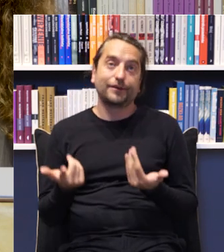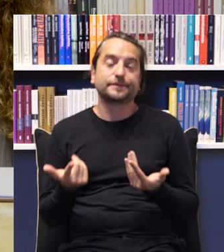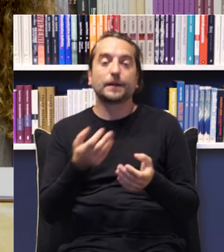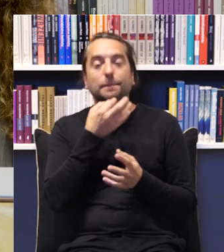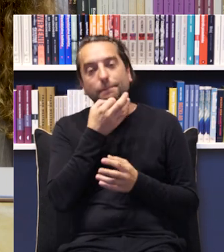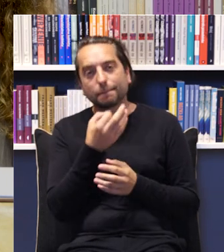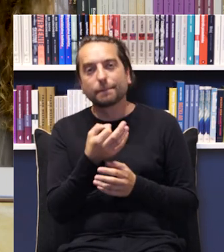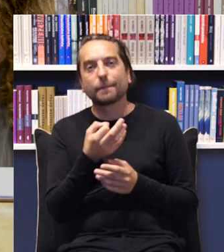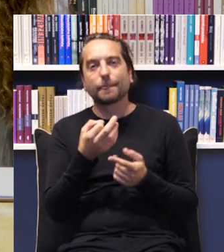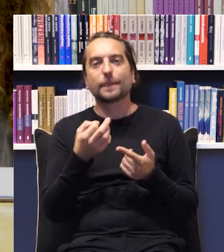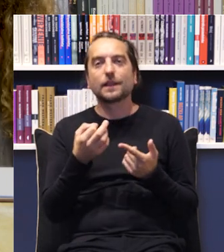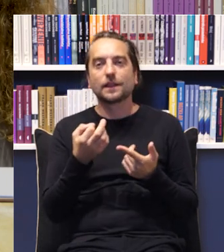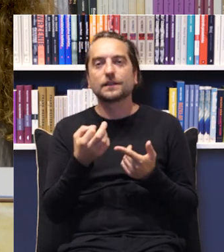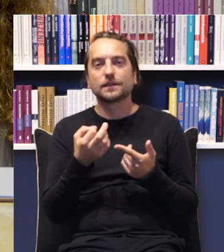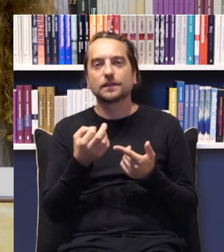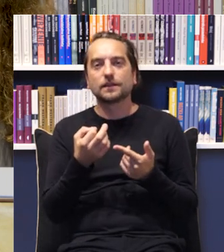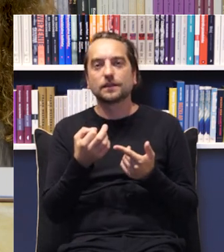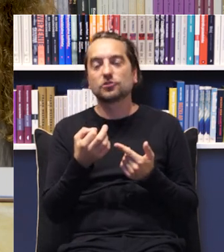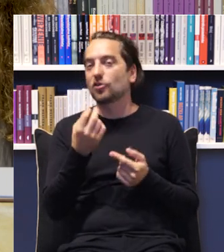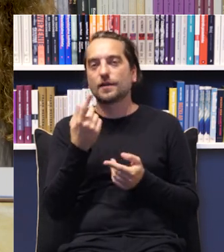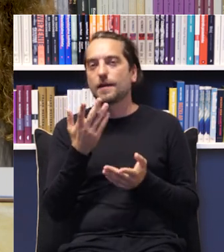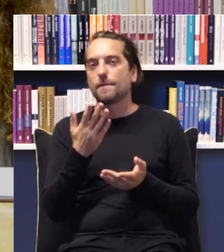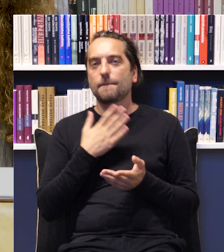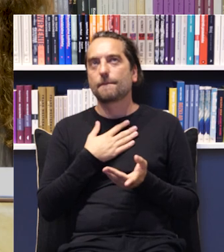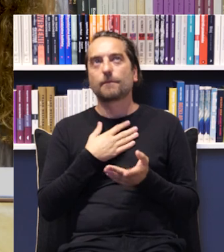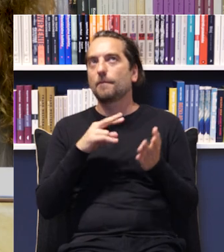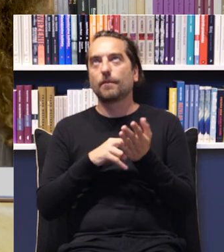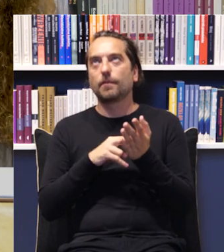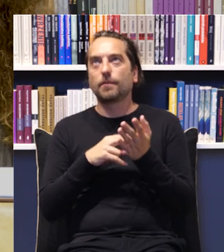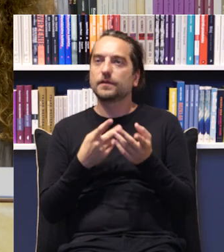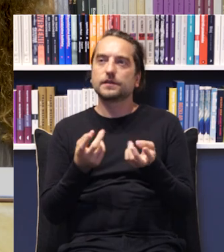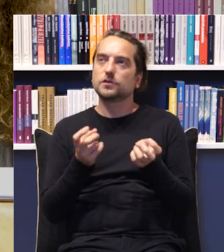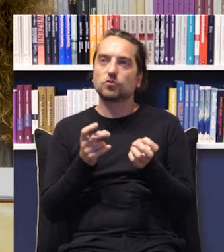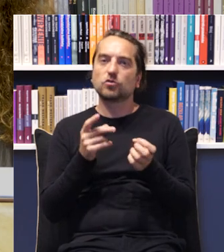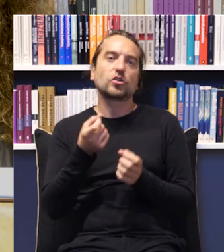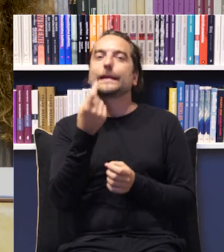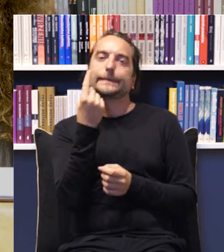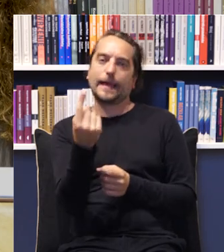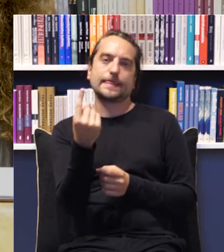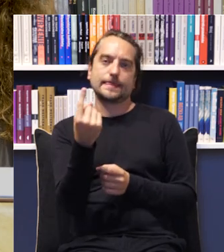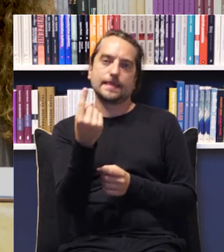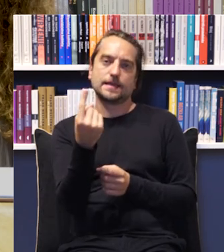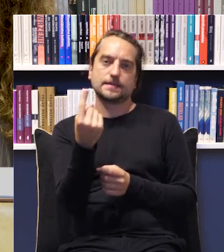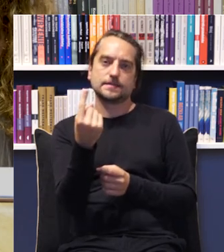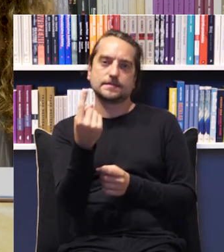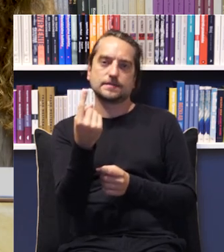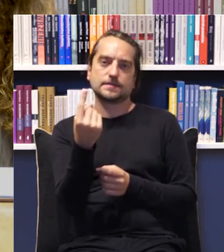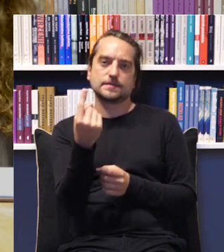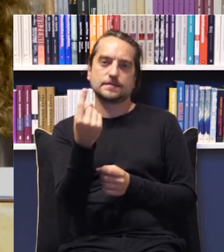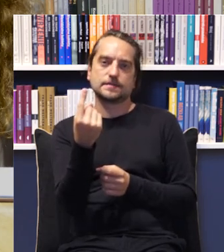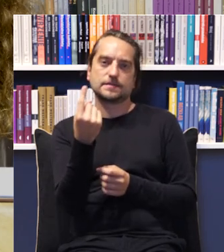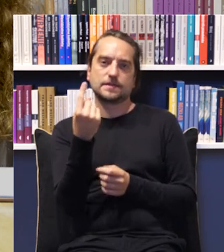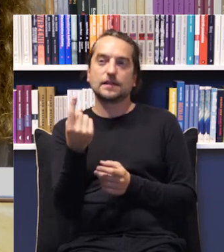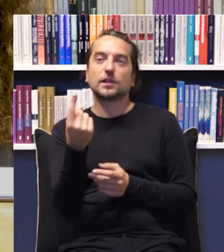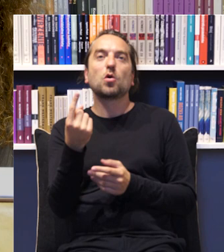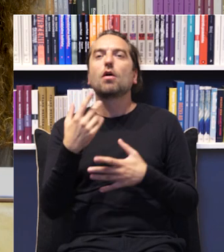jest znowu założenie, że jest tylko jeden. Tak, jakaś jedna po prostu. Tak, to jest zawsze pytanie, co